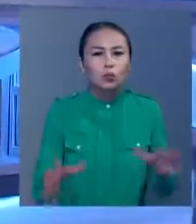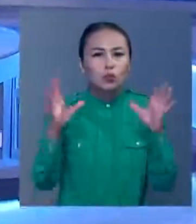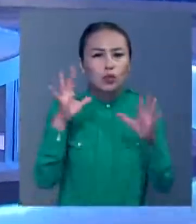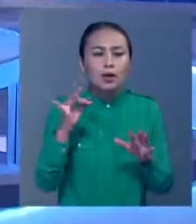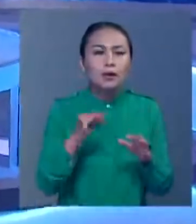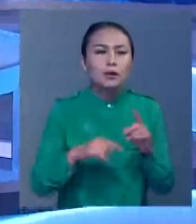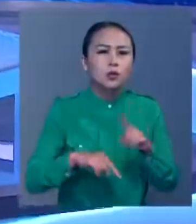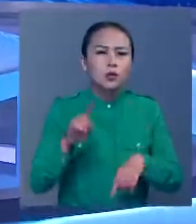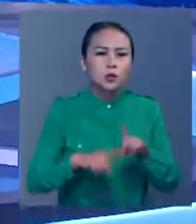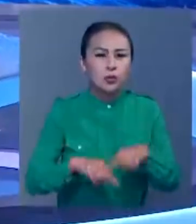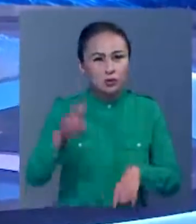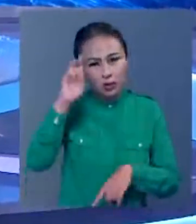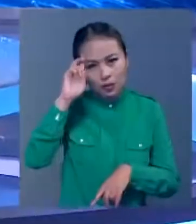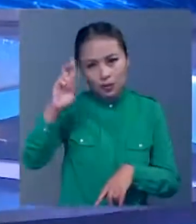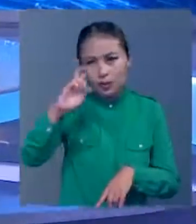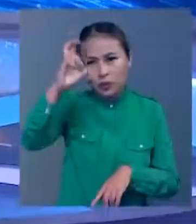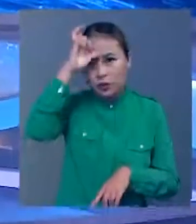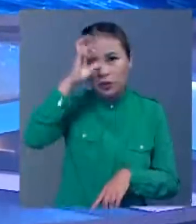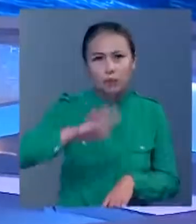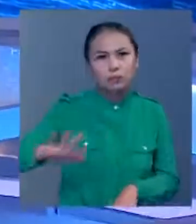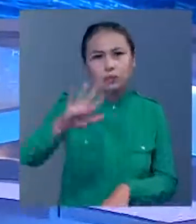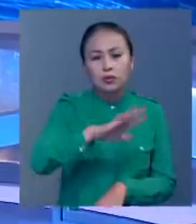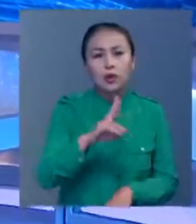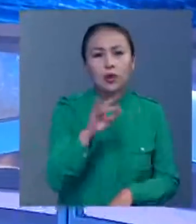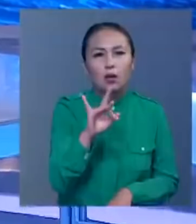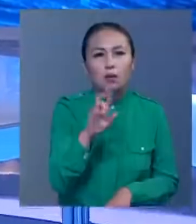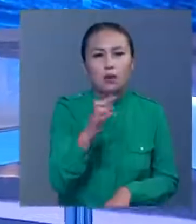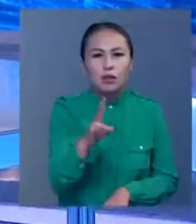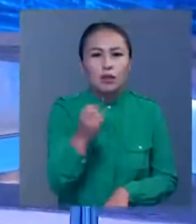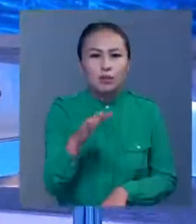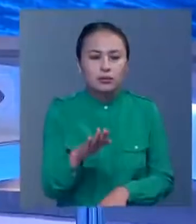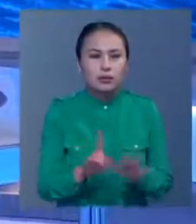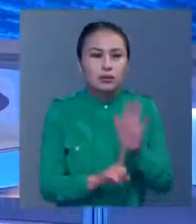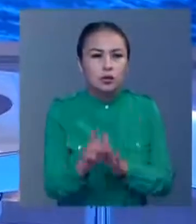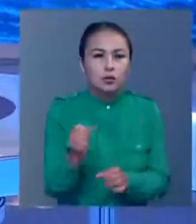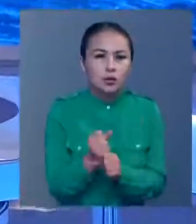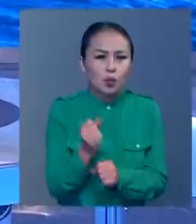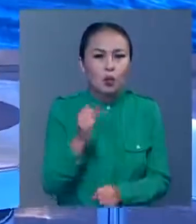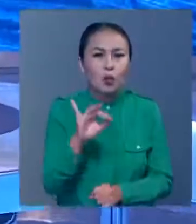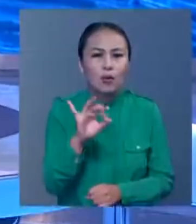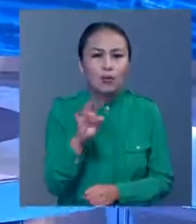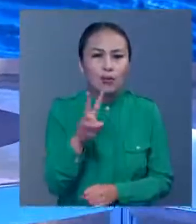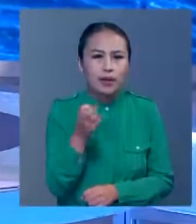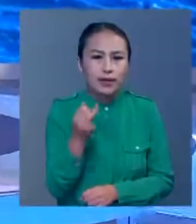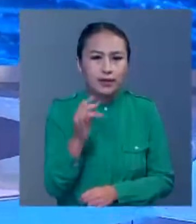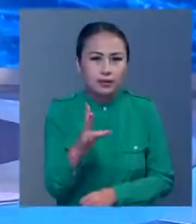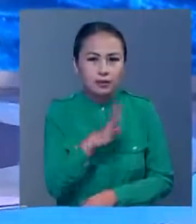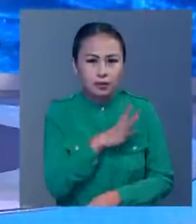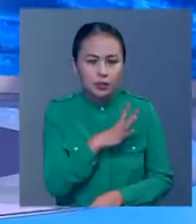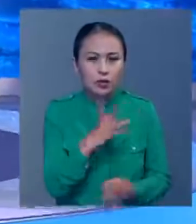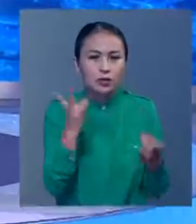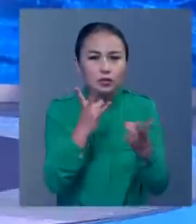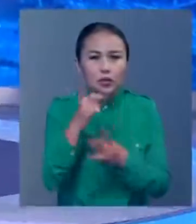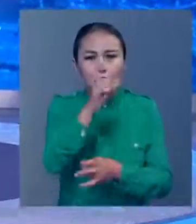Мұсылман әрі туыс ел Түркияда құрбан айт алдында сақтық шаралары күшейтілді. Биыл өлкеде онлайн құрбандық шалу тәсілімен мұқтаж